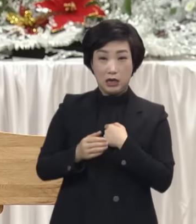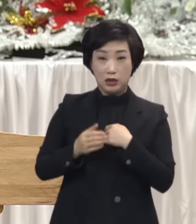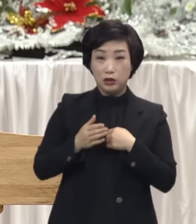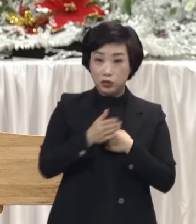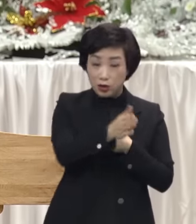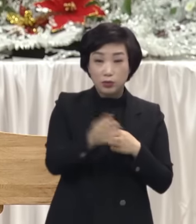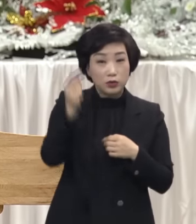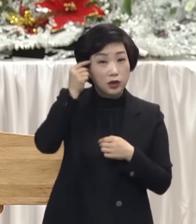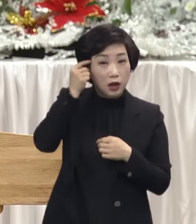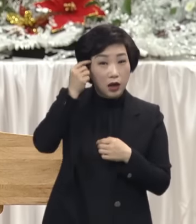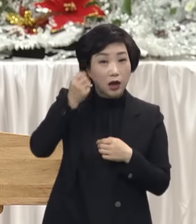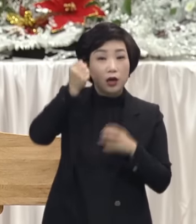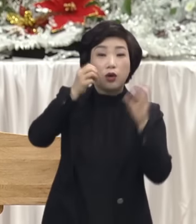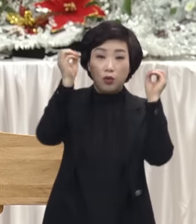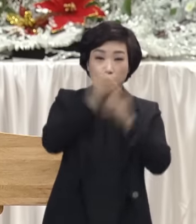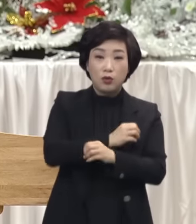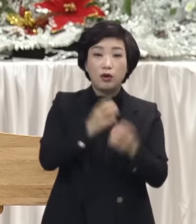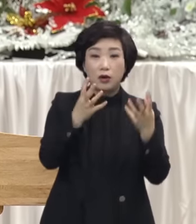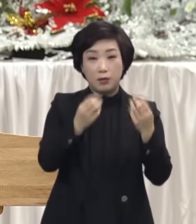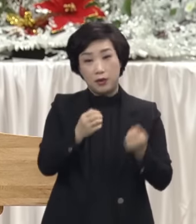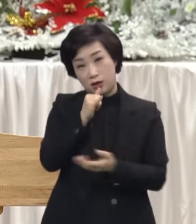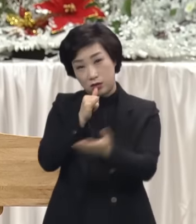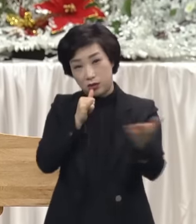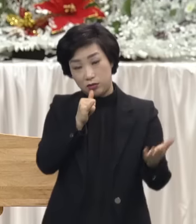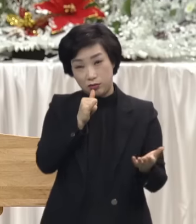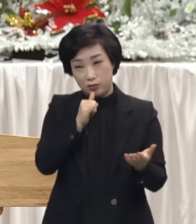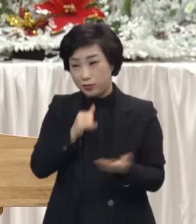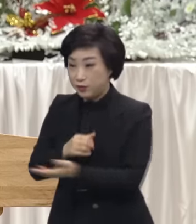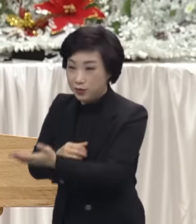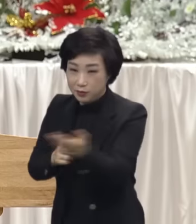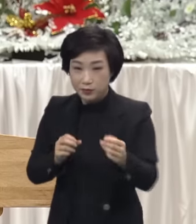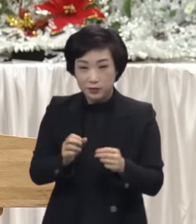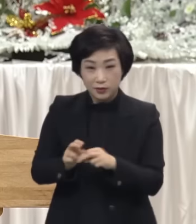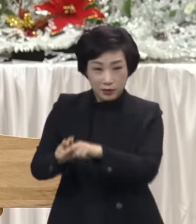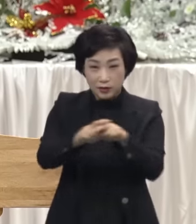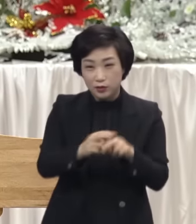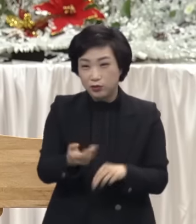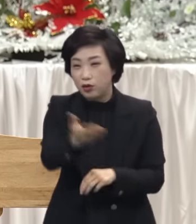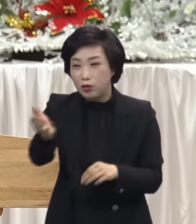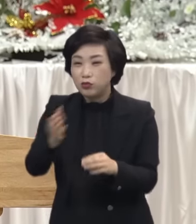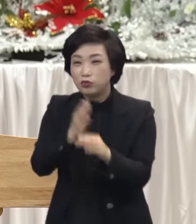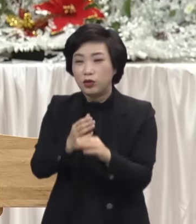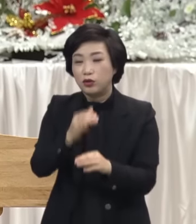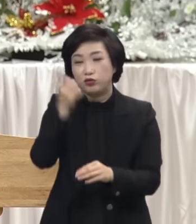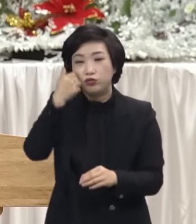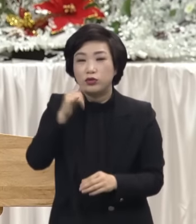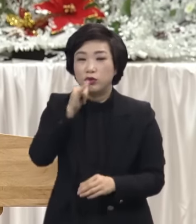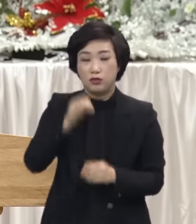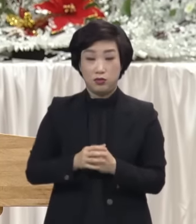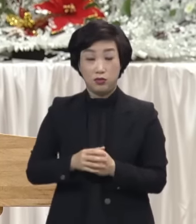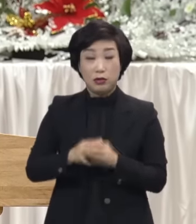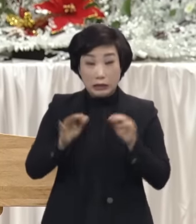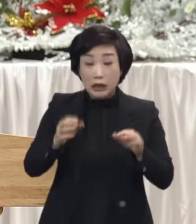잘못된 신관을 가진 사람들이 여기도 많이 있을 거예요.